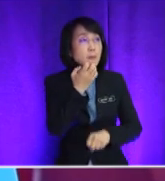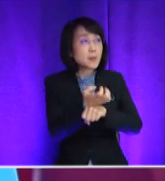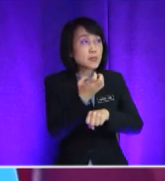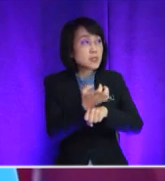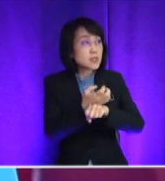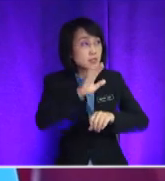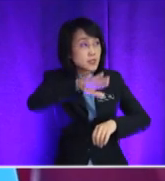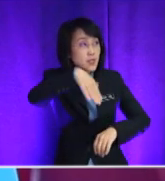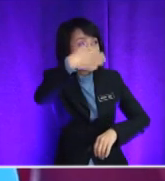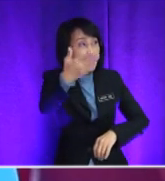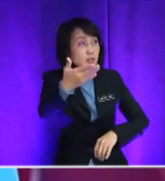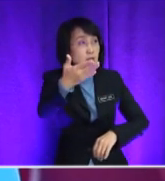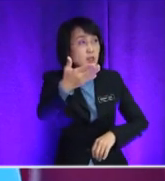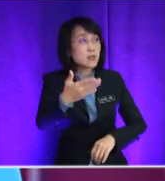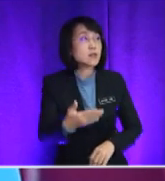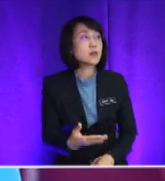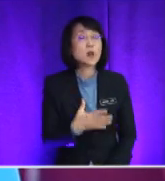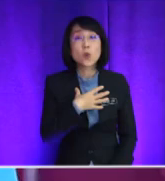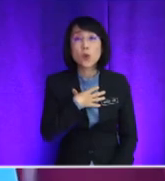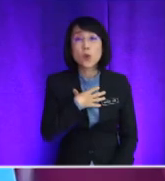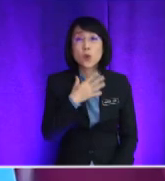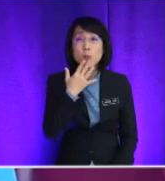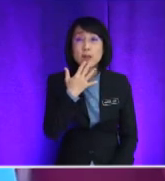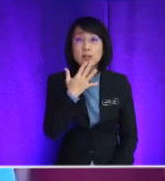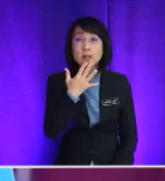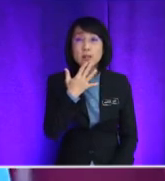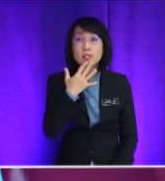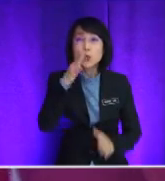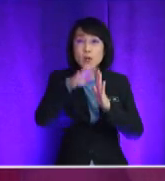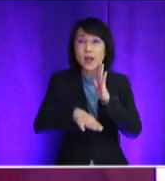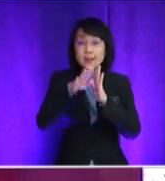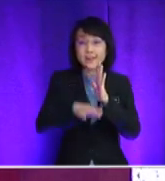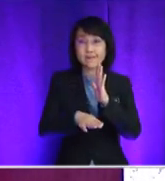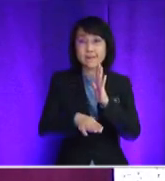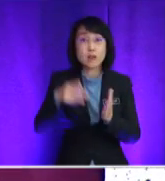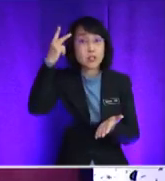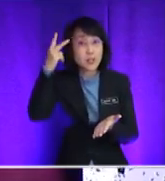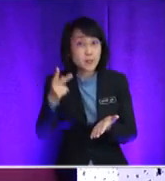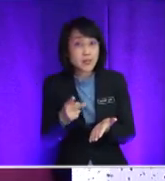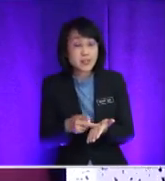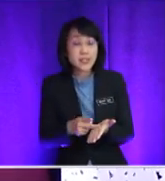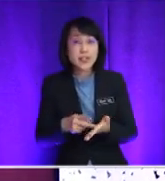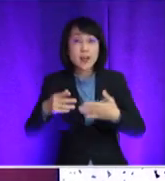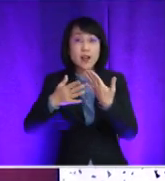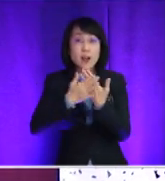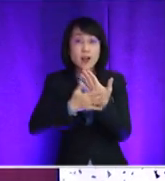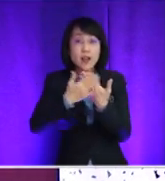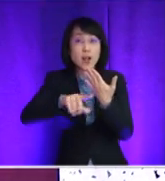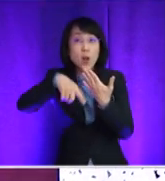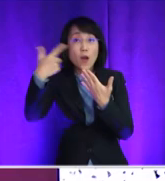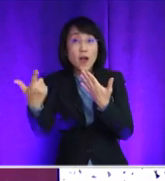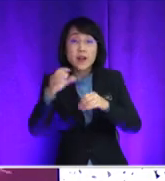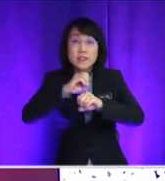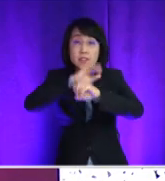di sebelah dalam pasti kita tahu dia lebih cerah lebih